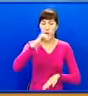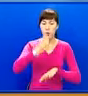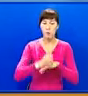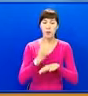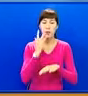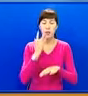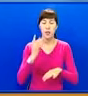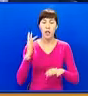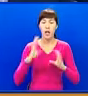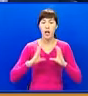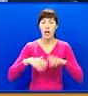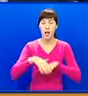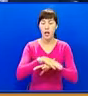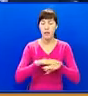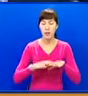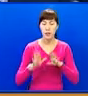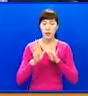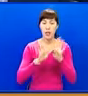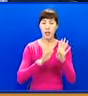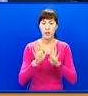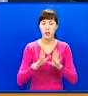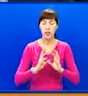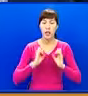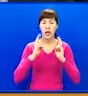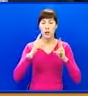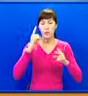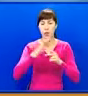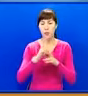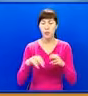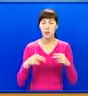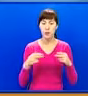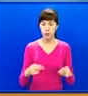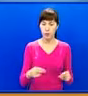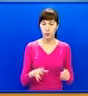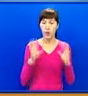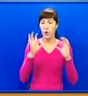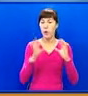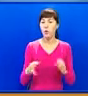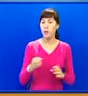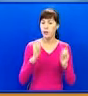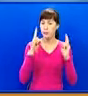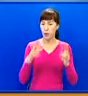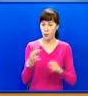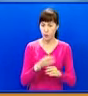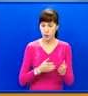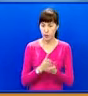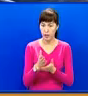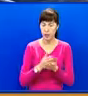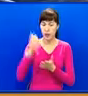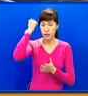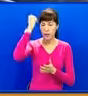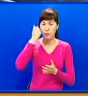Экспо 2017 халықаралық көрмесін өткізу барысында қауіпсіздікті ойдағыдай қамтамасыз еткені үшін құқық қорғау және арнаулы органдардың